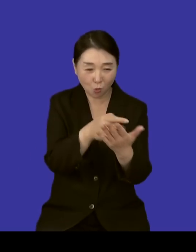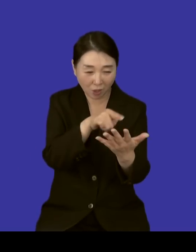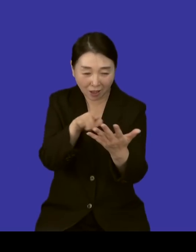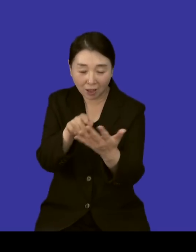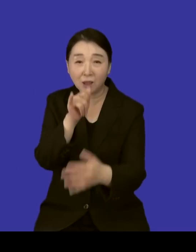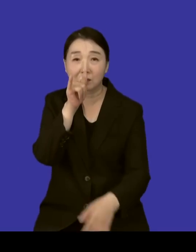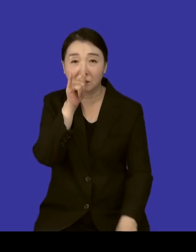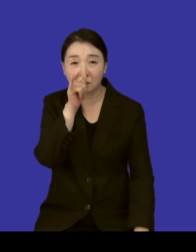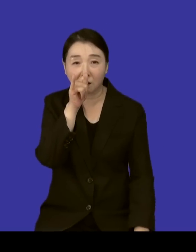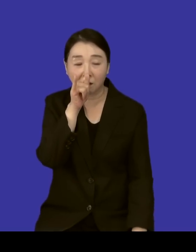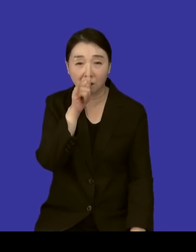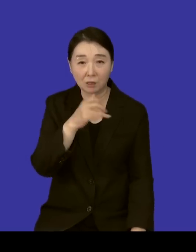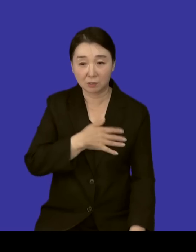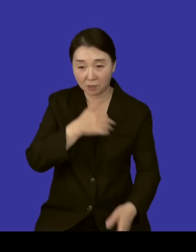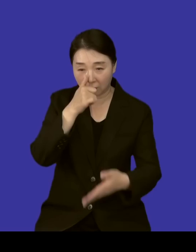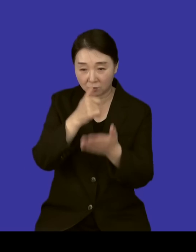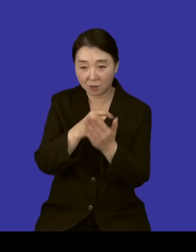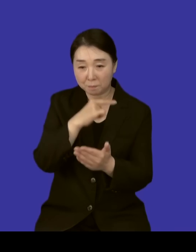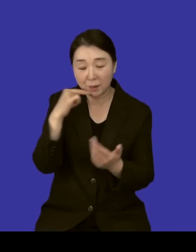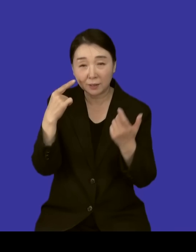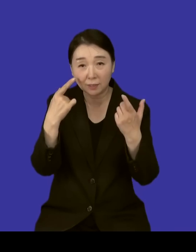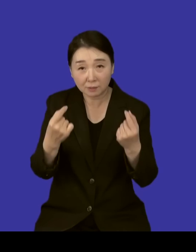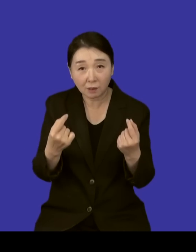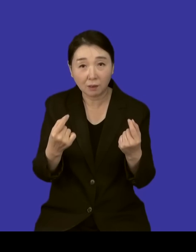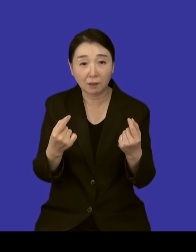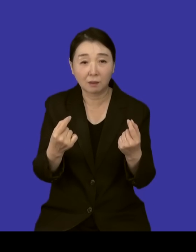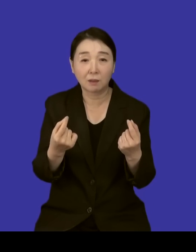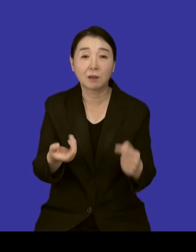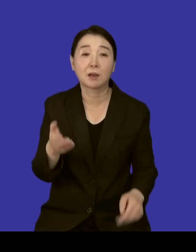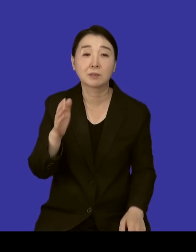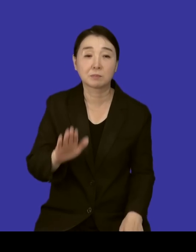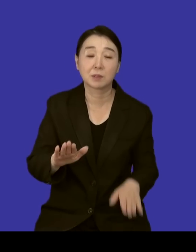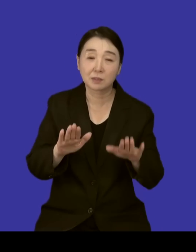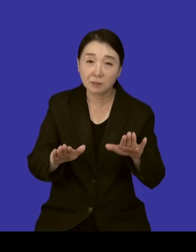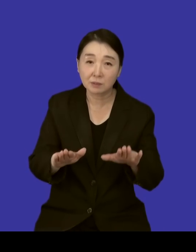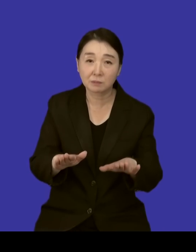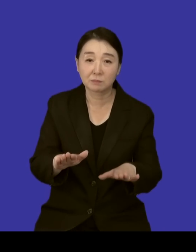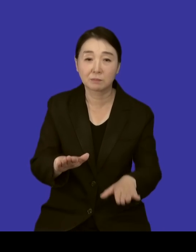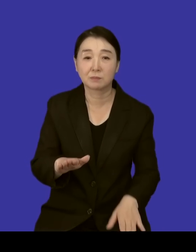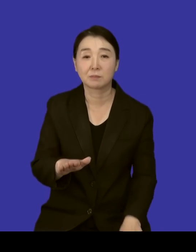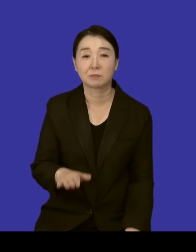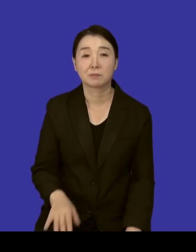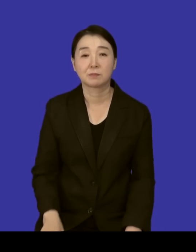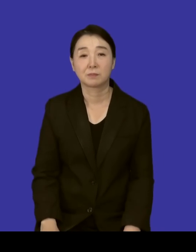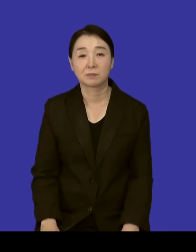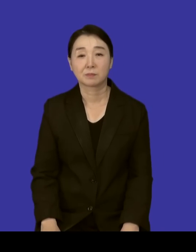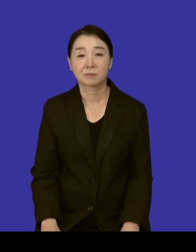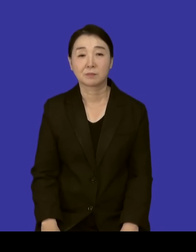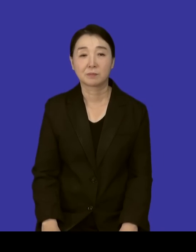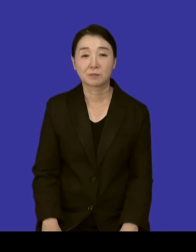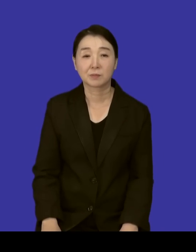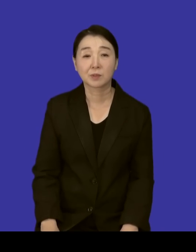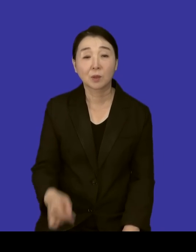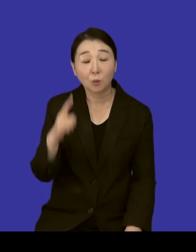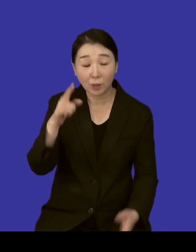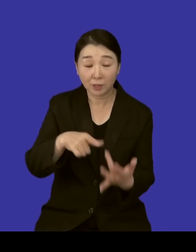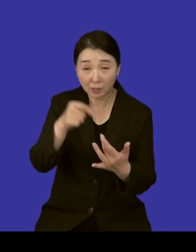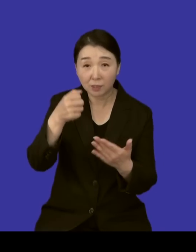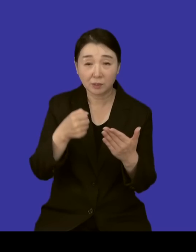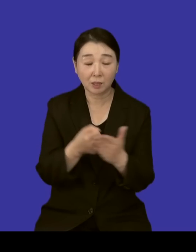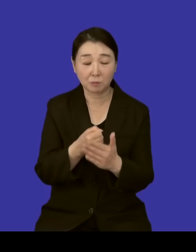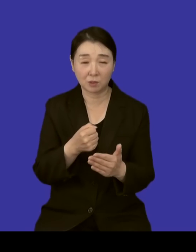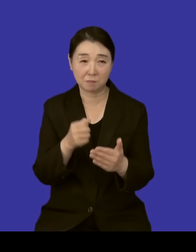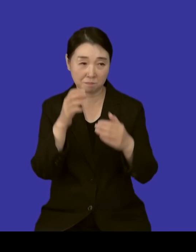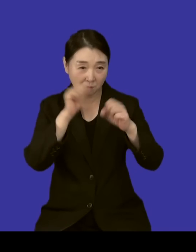있어서 주홍같이 붉을지라도 이제 내가 택자기 때문에 아껴보아 멸하지 않았다고 그